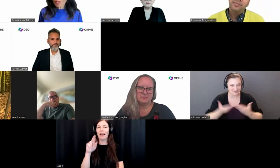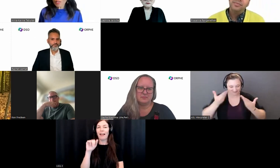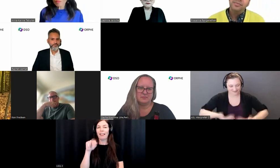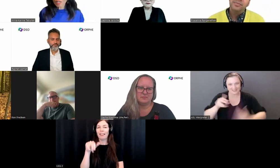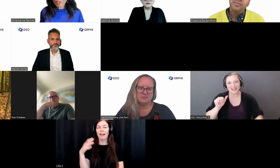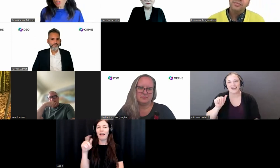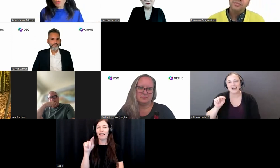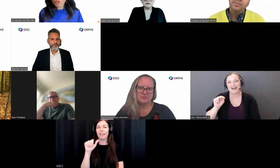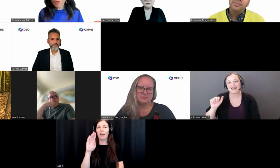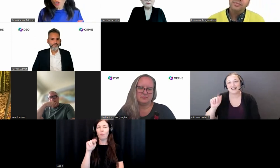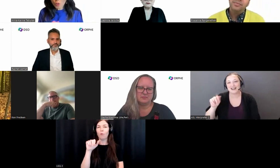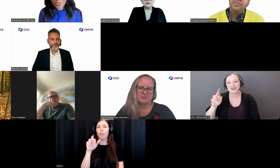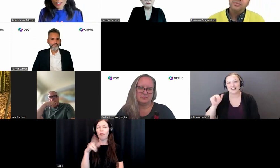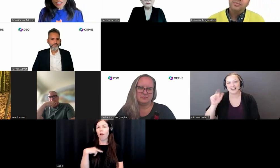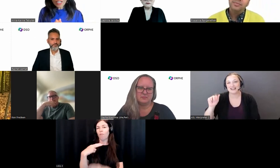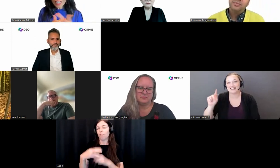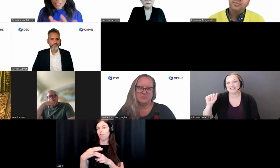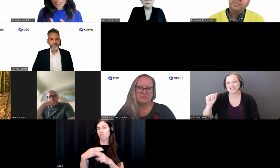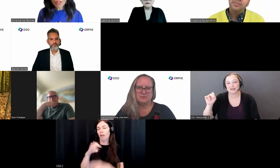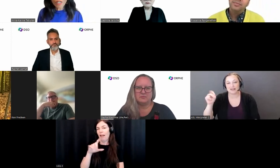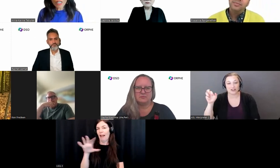Tabior. J'utilise les pronoms L.